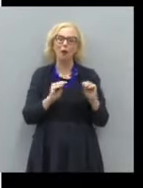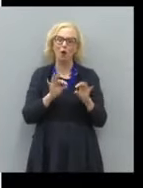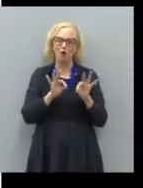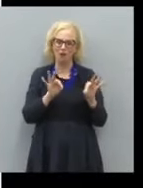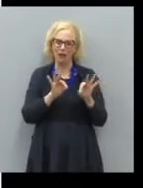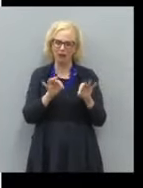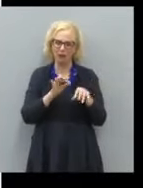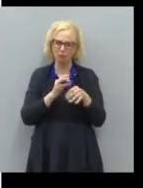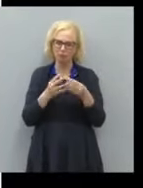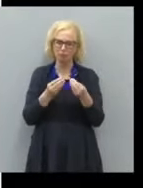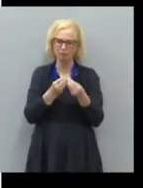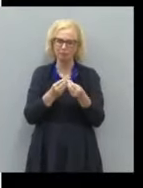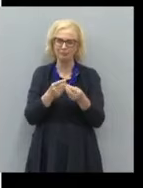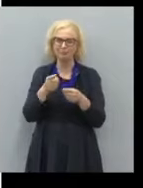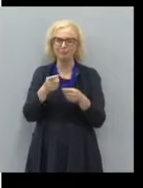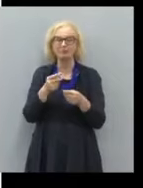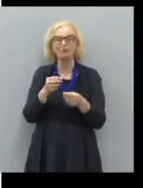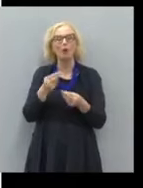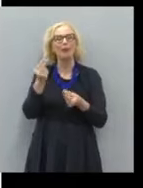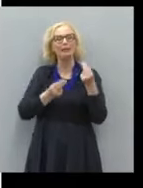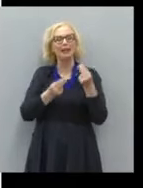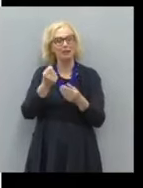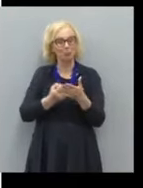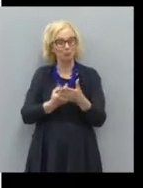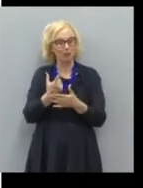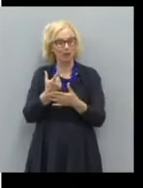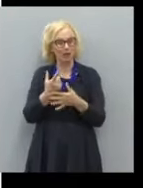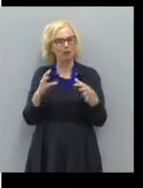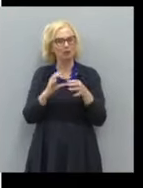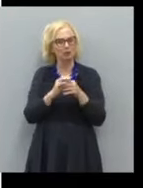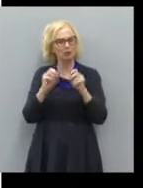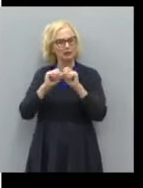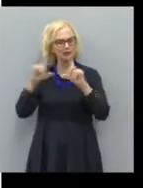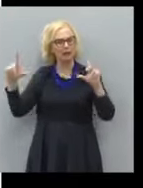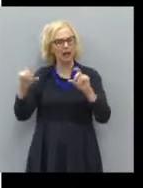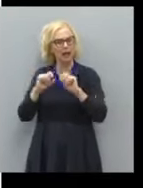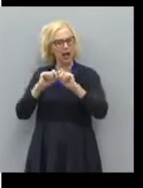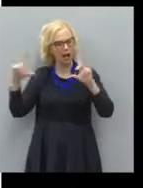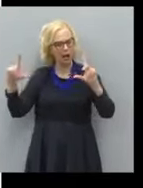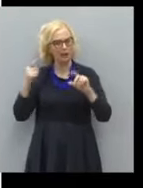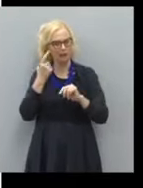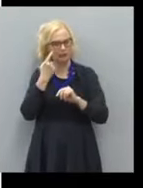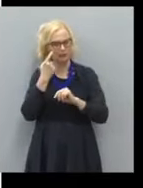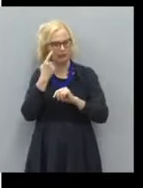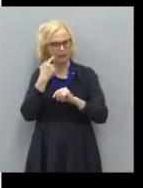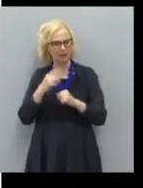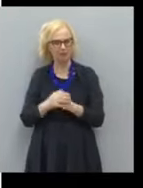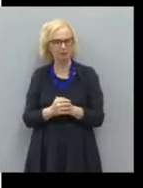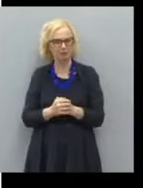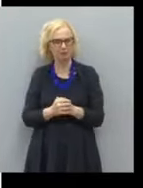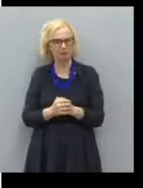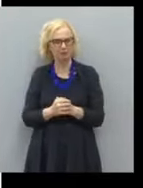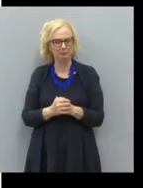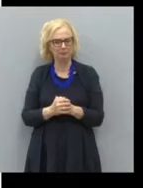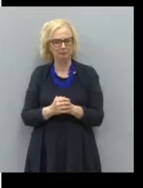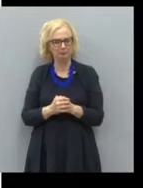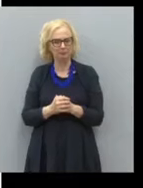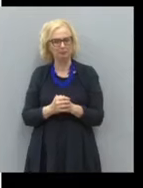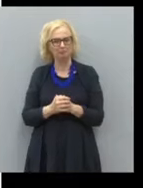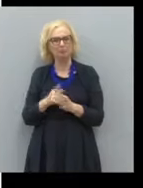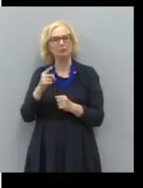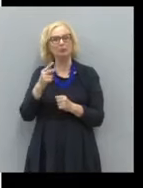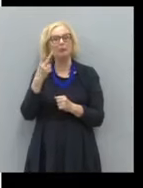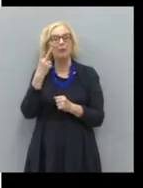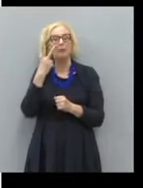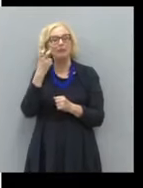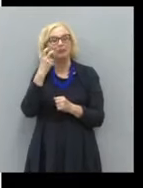sono quelli esposti nelle slide che vanno adesso essere presentate le previsioni